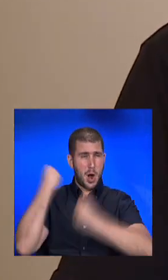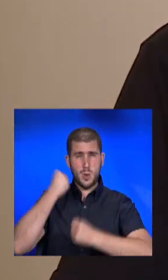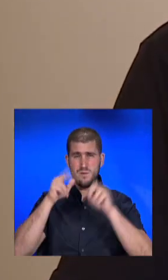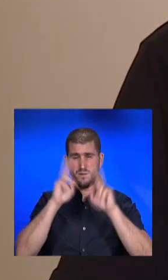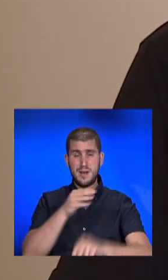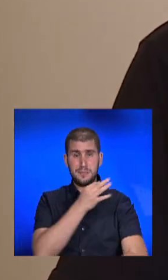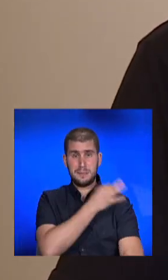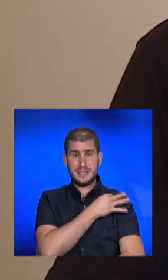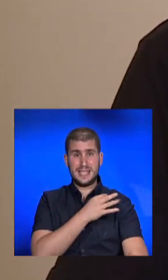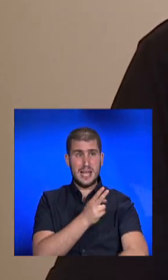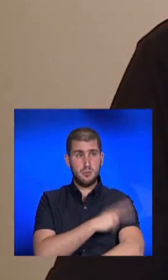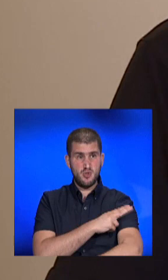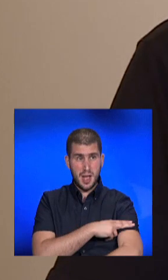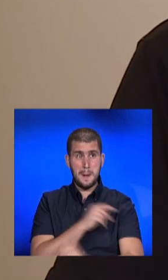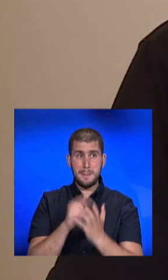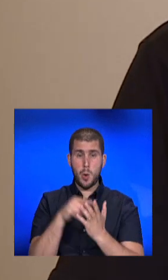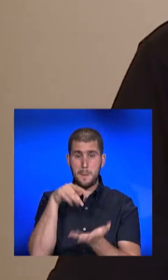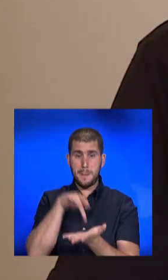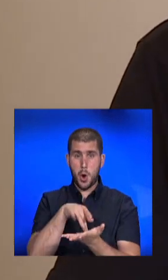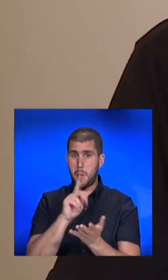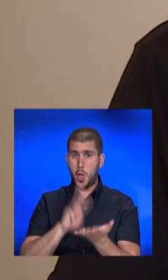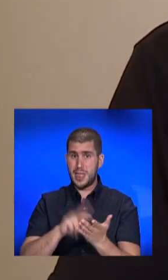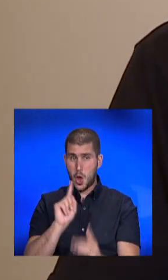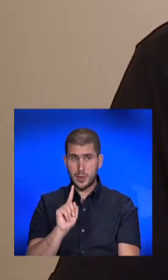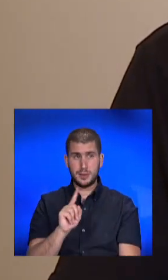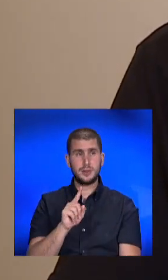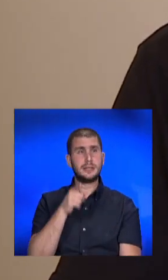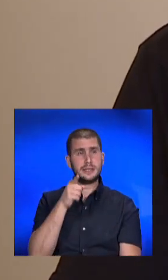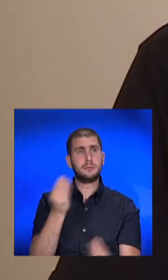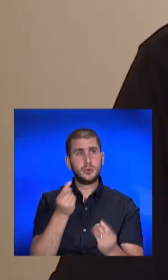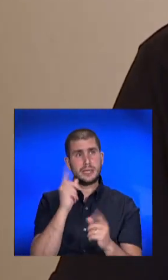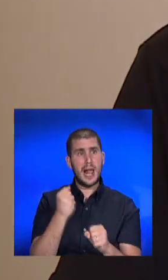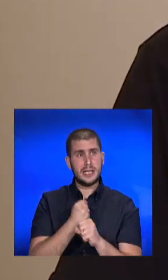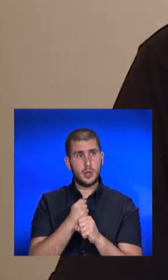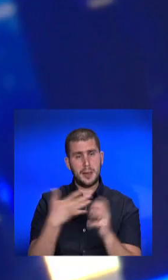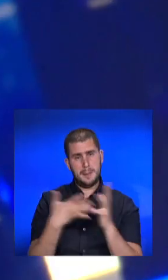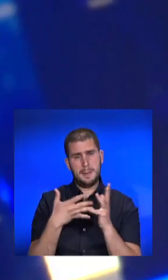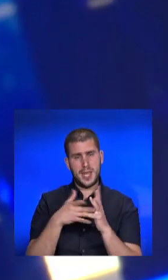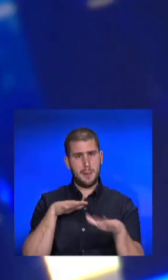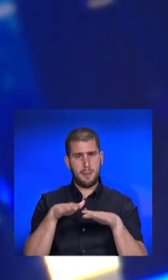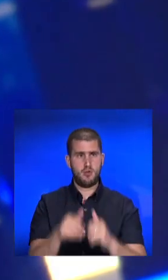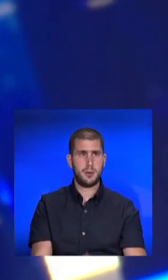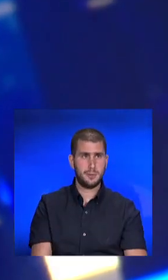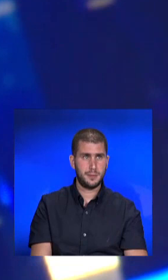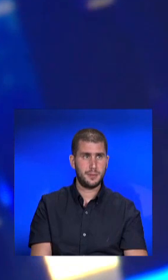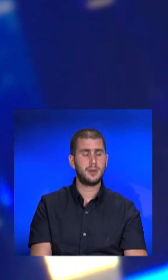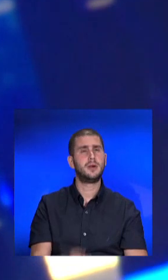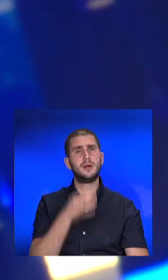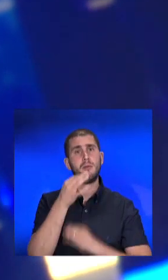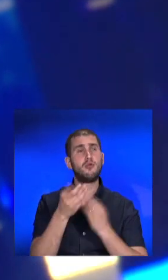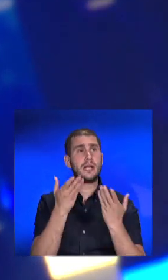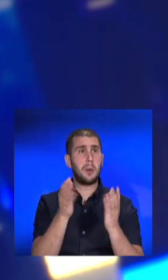תופת, מקצינים רק כי הוא עמד במקום הלא נכון, אז מישהו צריך לעשות בדק בית בממשלה. ממשך לשאלה